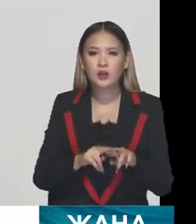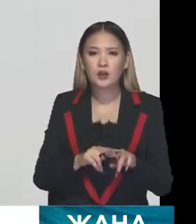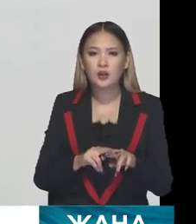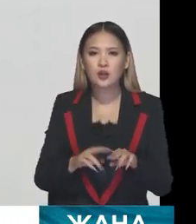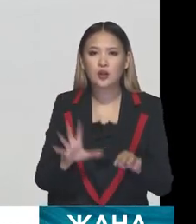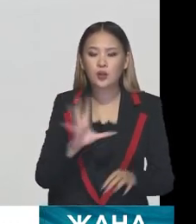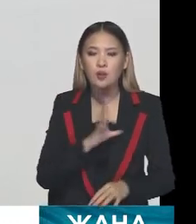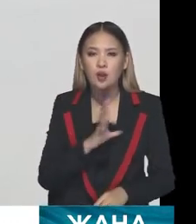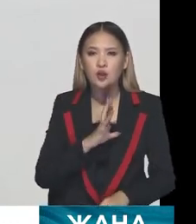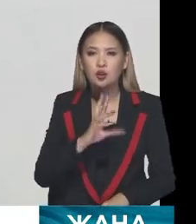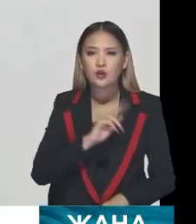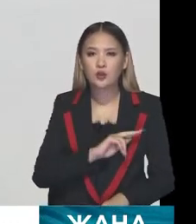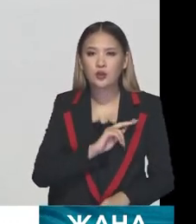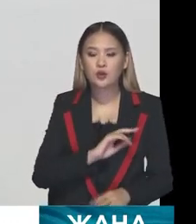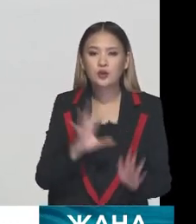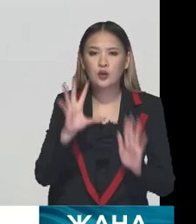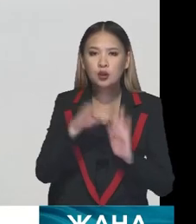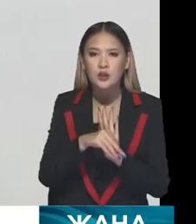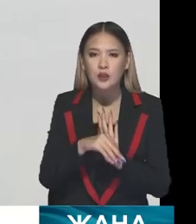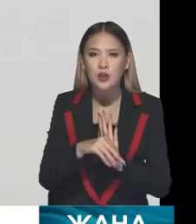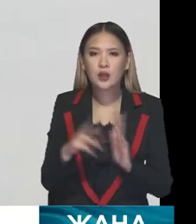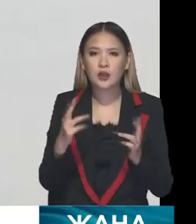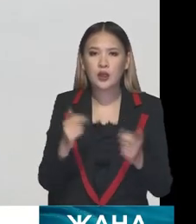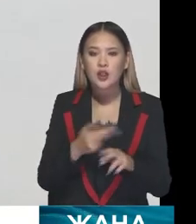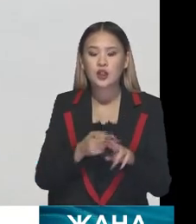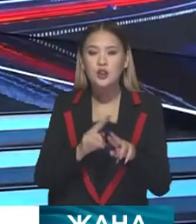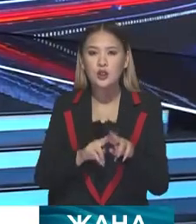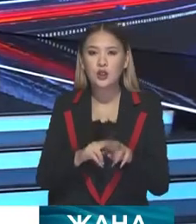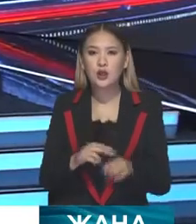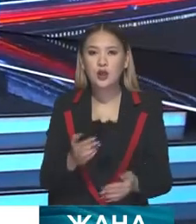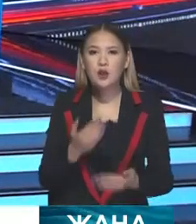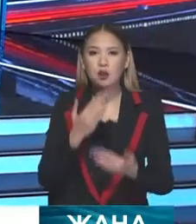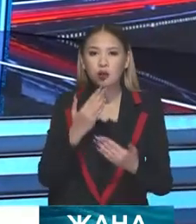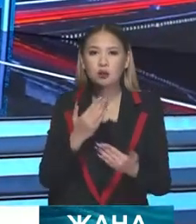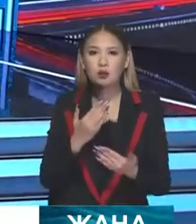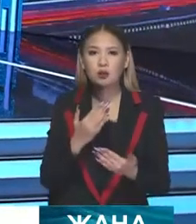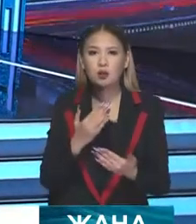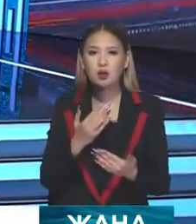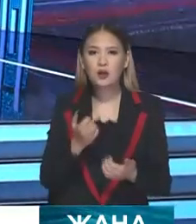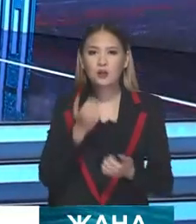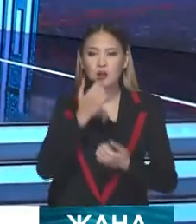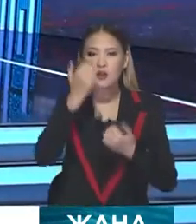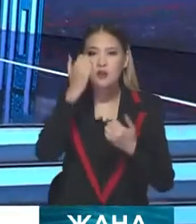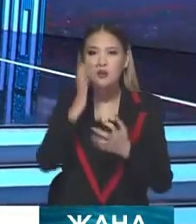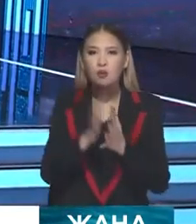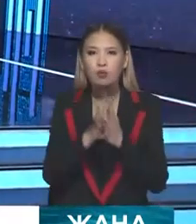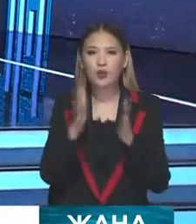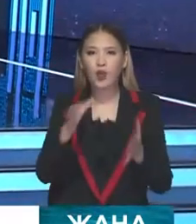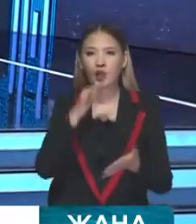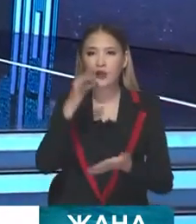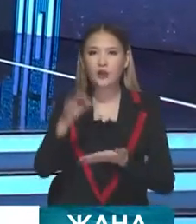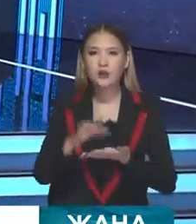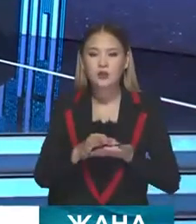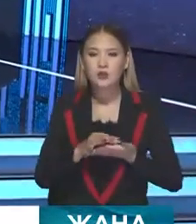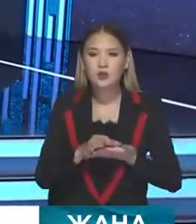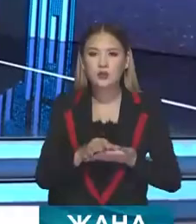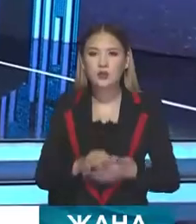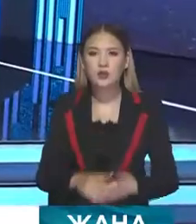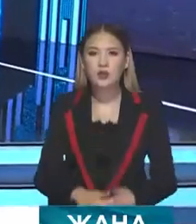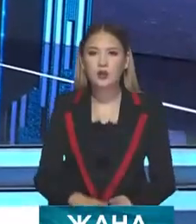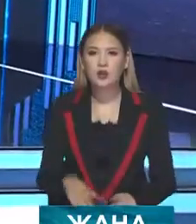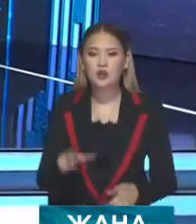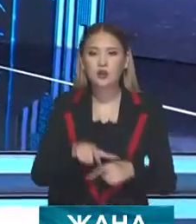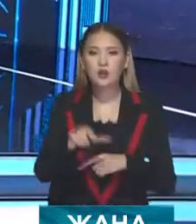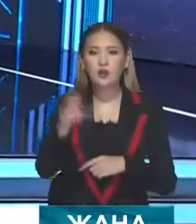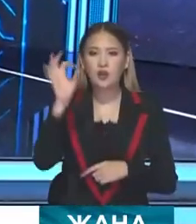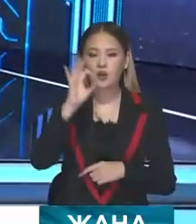Сіз жұмыс тобына кіресіз. Онда Шалқар мырза, пікір білдіргеніңізге көп рахмет айтып, өзіңізбен аяқтасақ. Жол саласын айтып